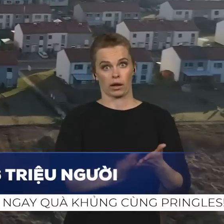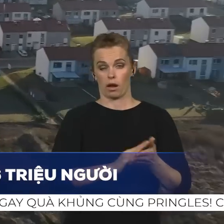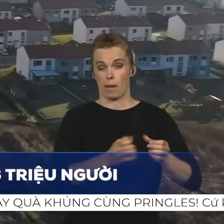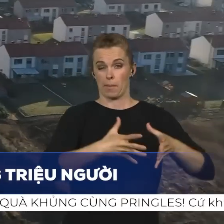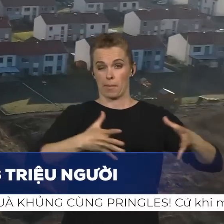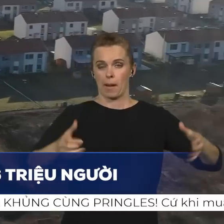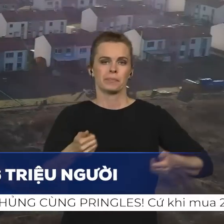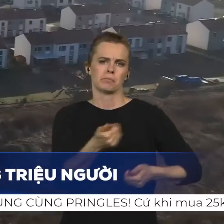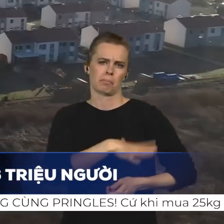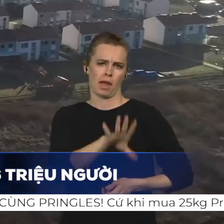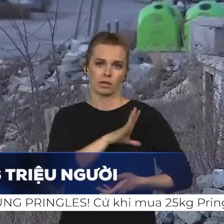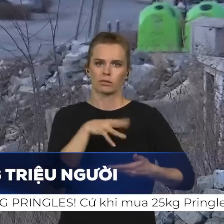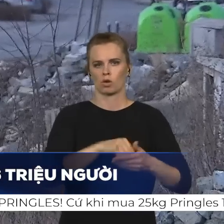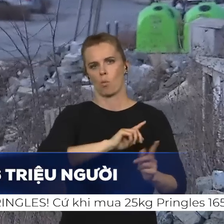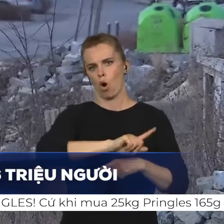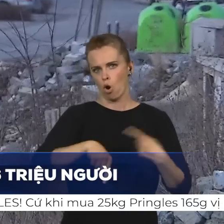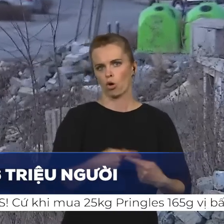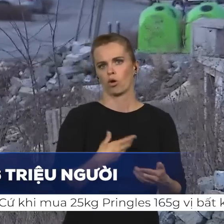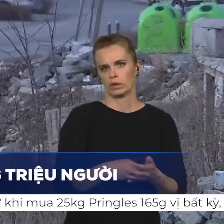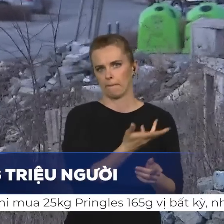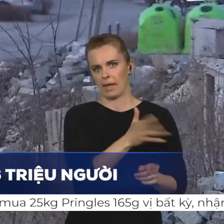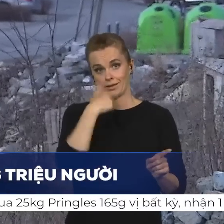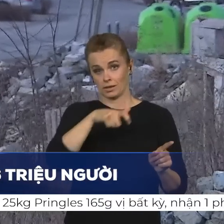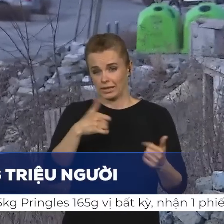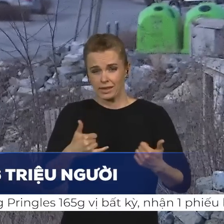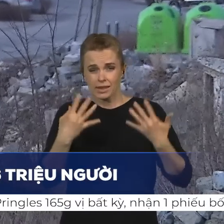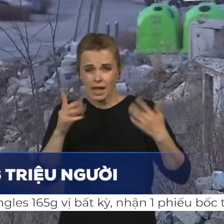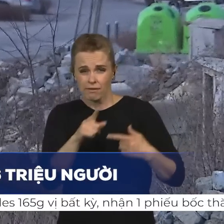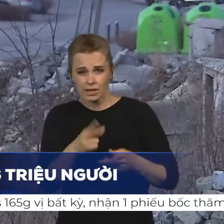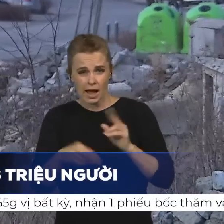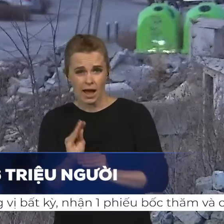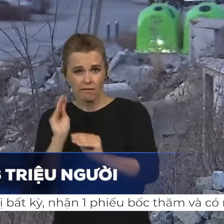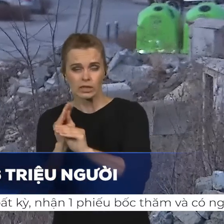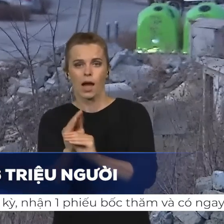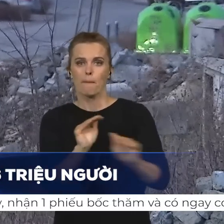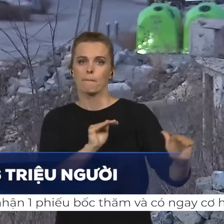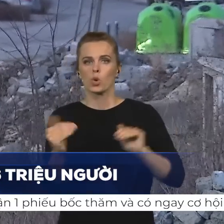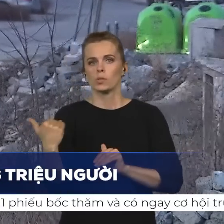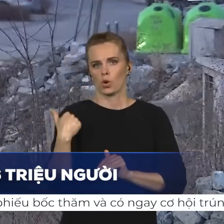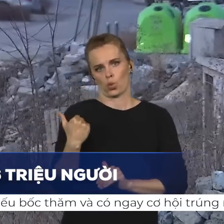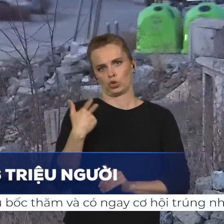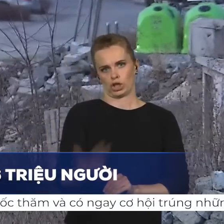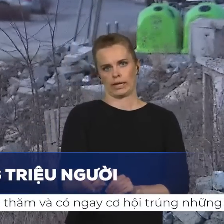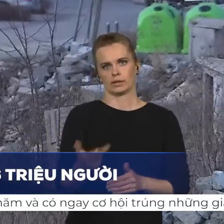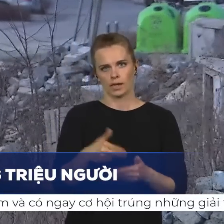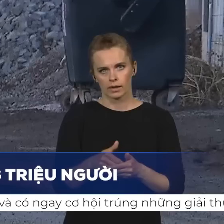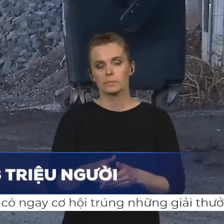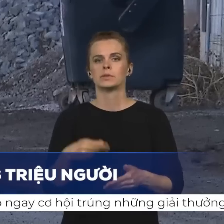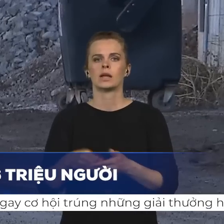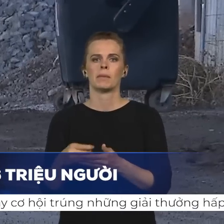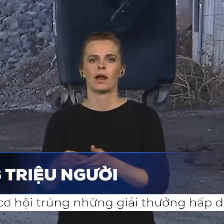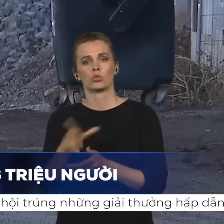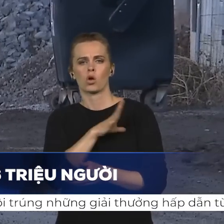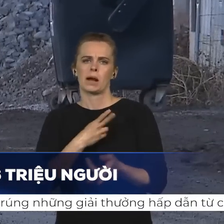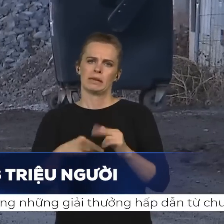yếu là dòng người di cư của nước ngoài đến có 33800 người nhập cư và séc trong khi đó chỉ có 15.200 người